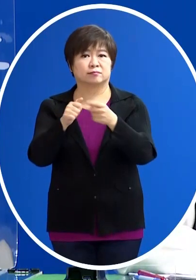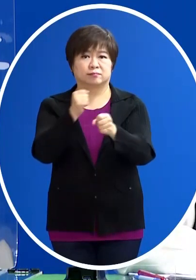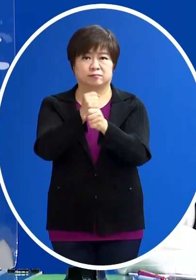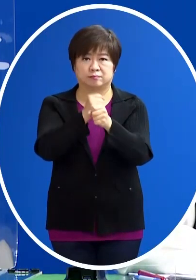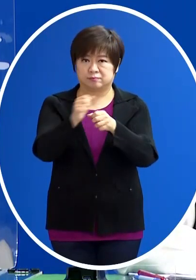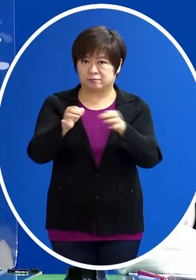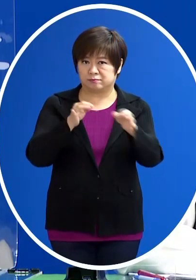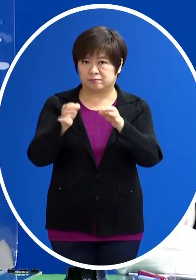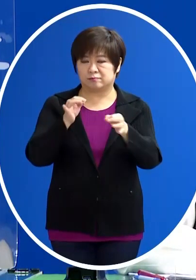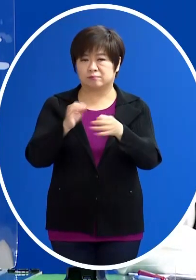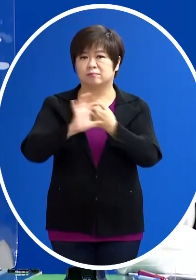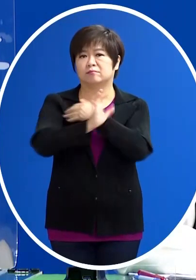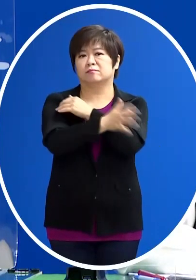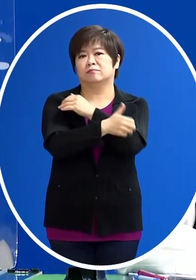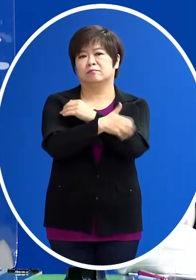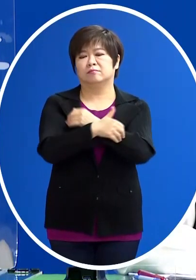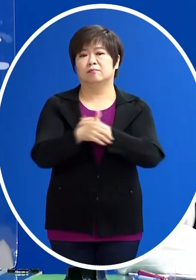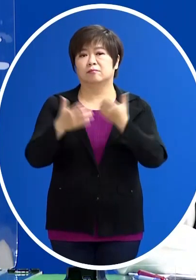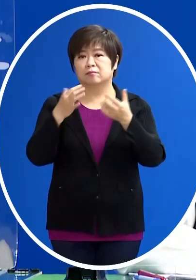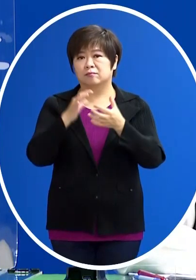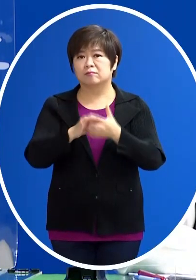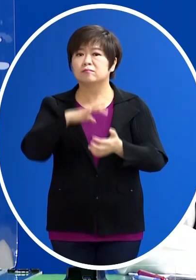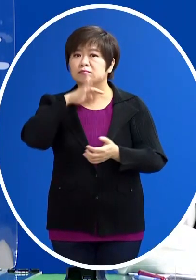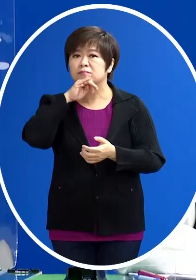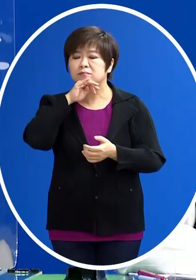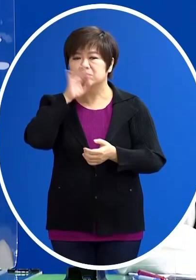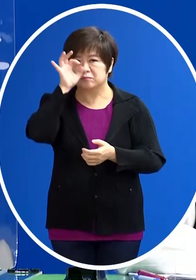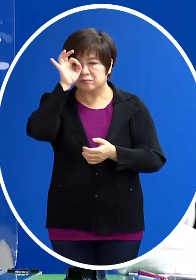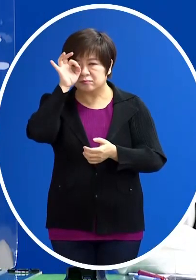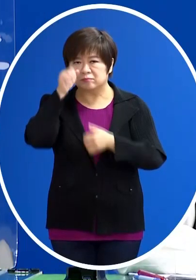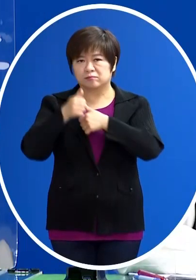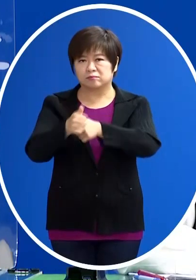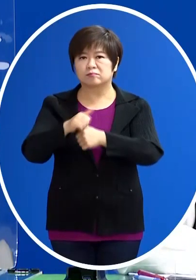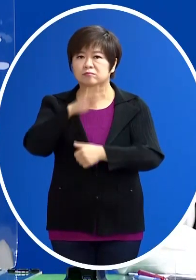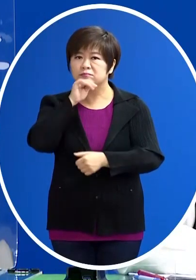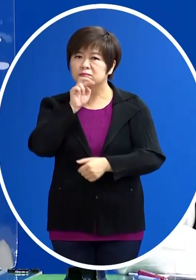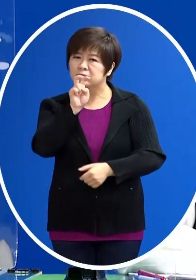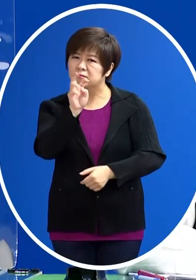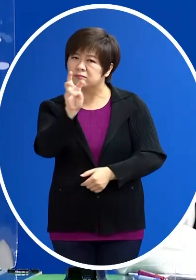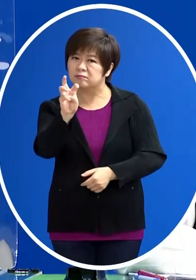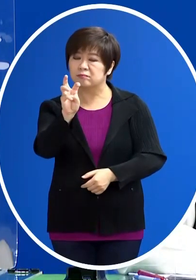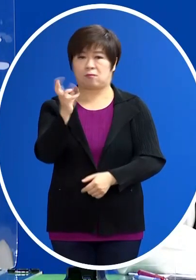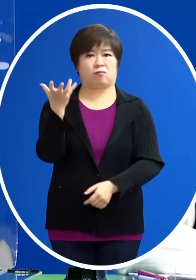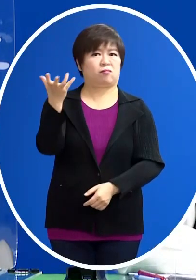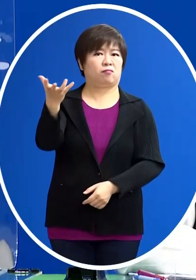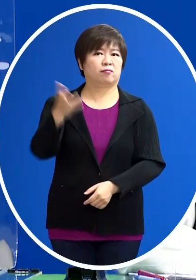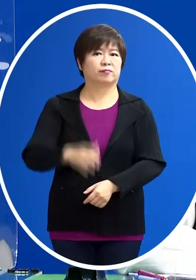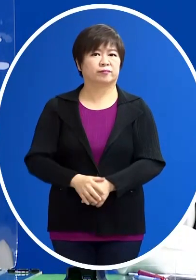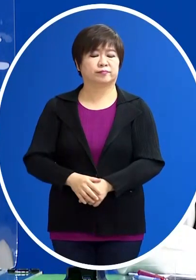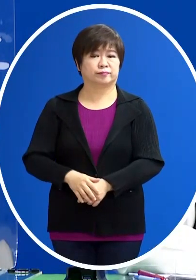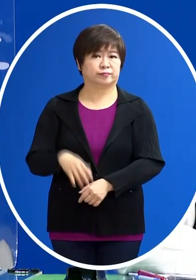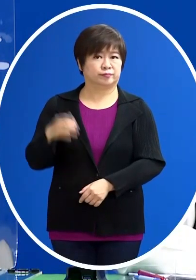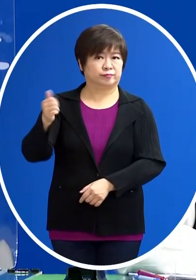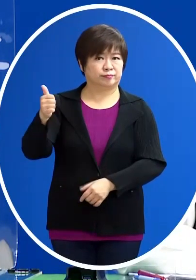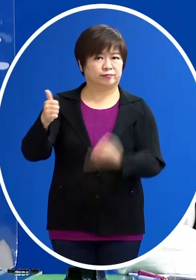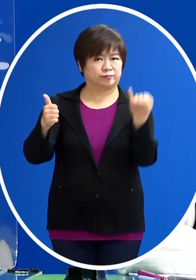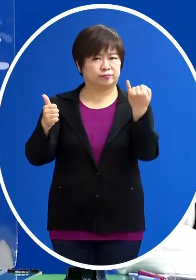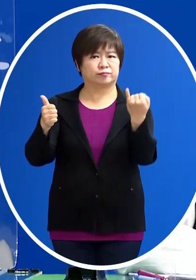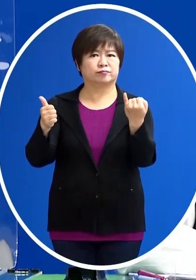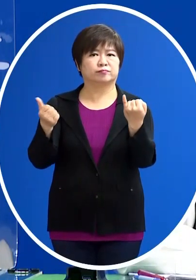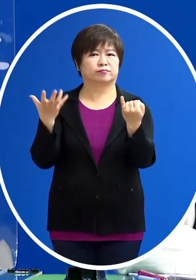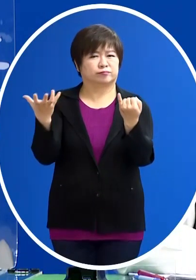移工的趋势有关，所以目前年龄层的分布还是以这个20-30岁为最大宗，男性比女性